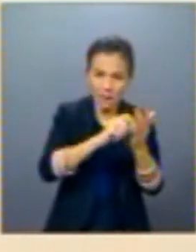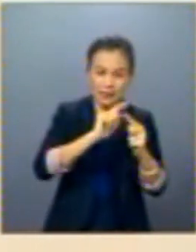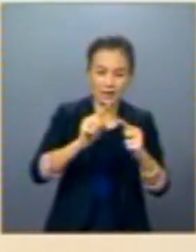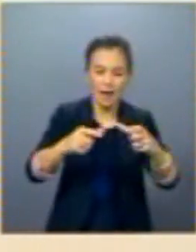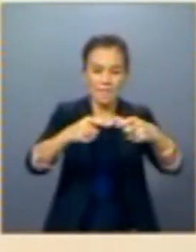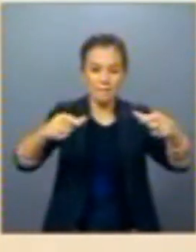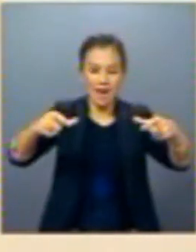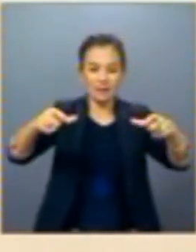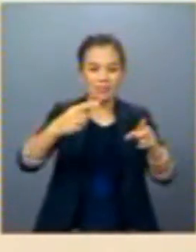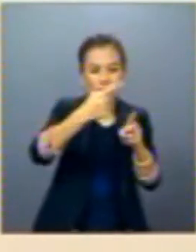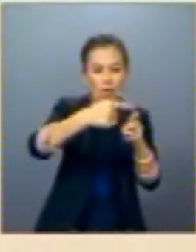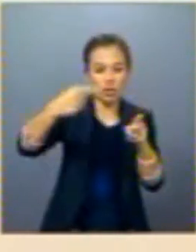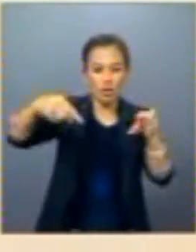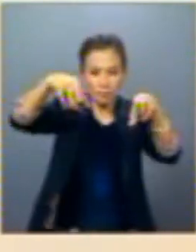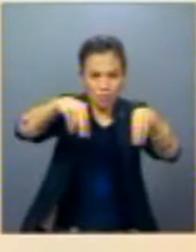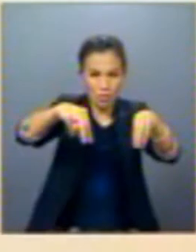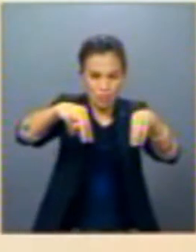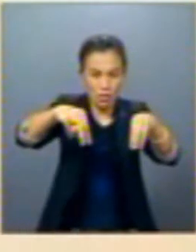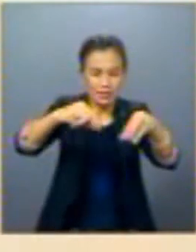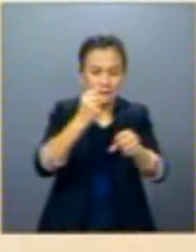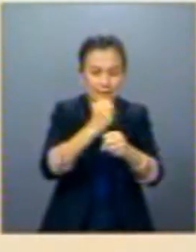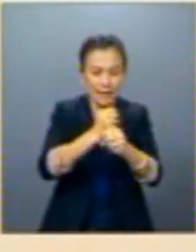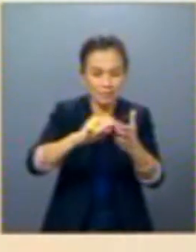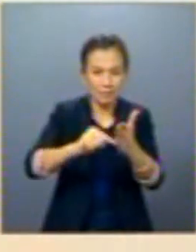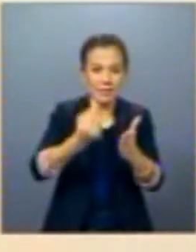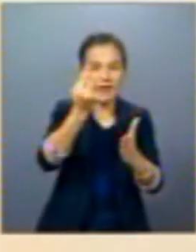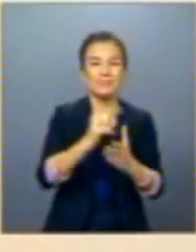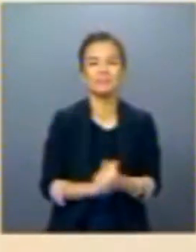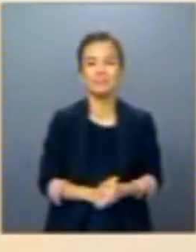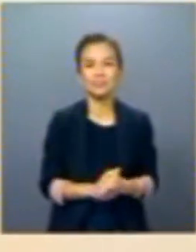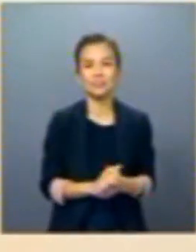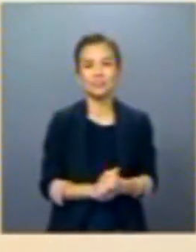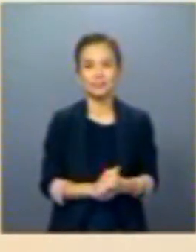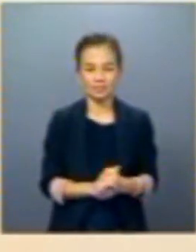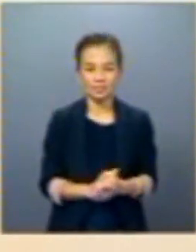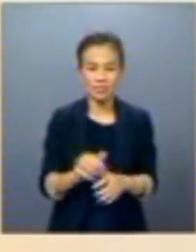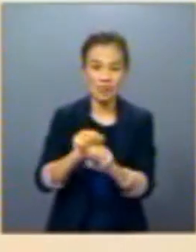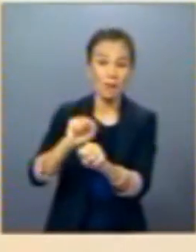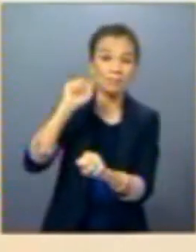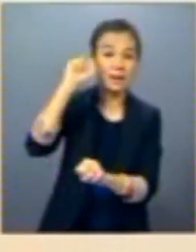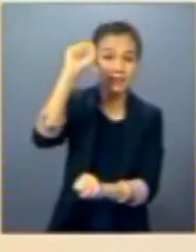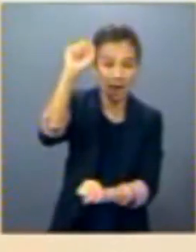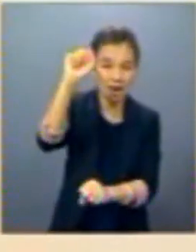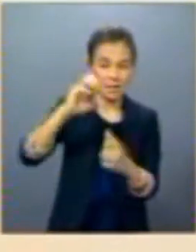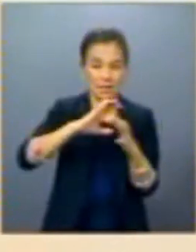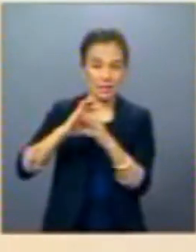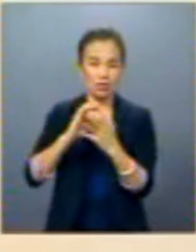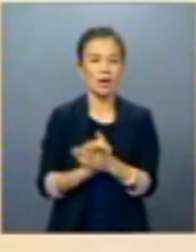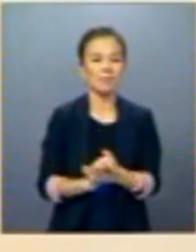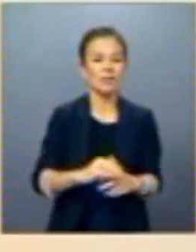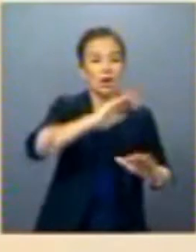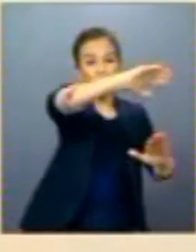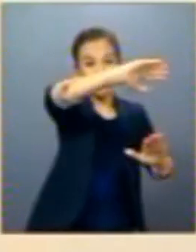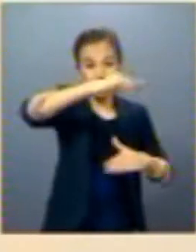แต่ปีที่5เป็นต้นไปส่วนกรมศุลกากรจะออกประกาศยกเว้นอากรนำเข้ารถยนต์ไฟฟ้าแบบแบตเตอรี่สำเร็